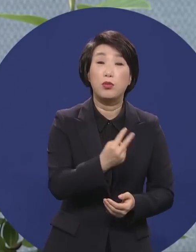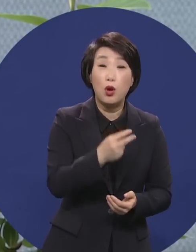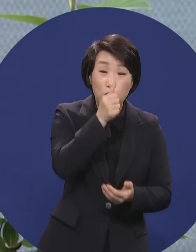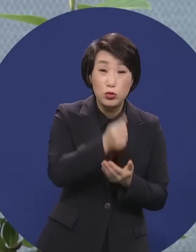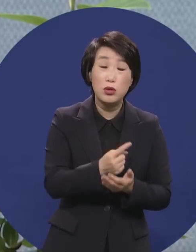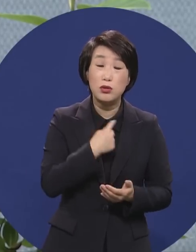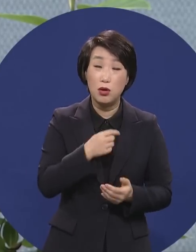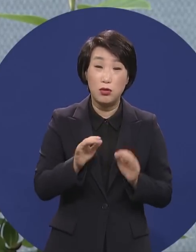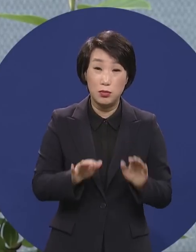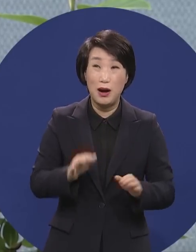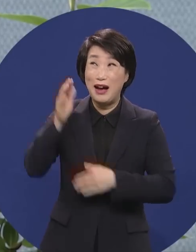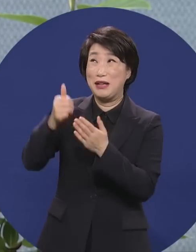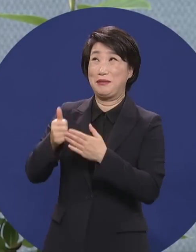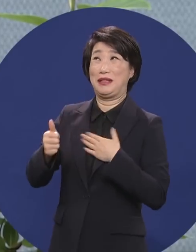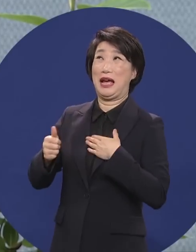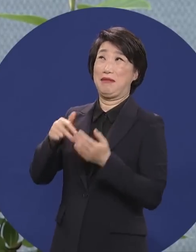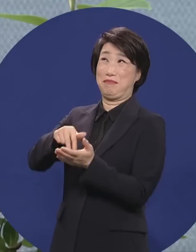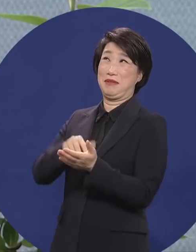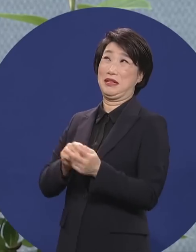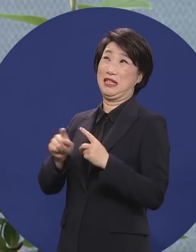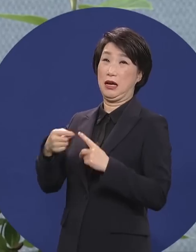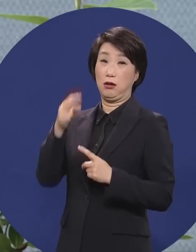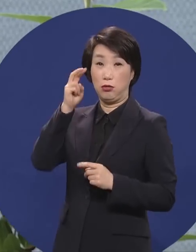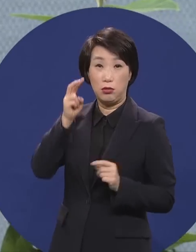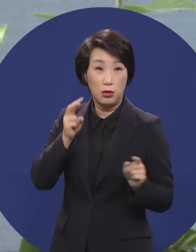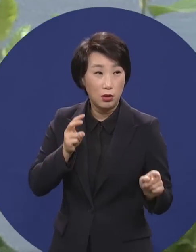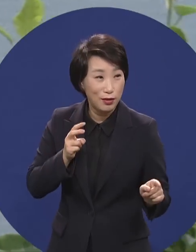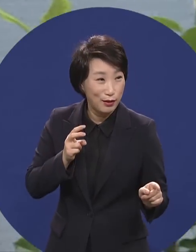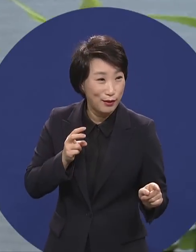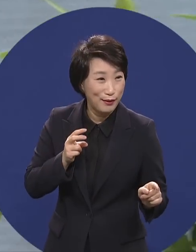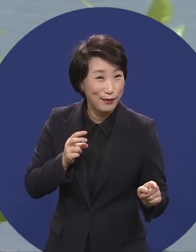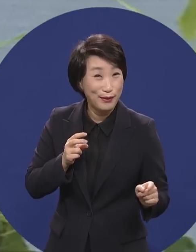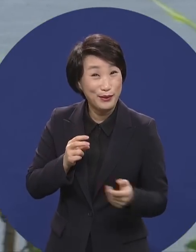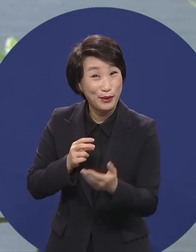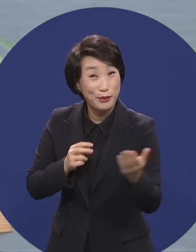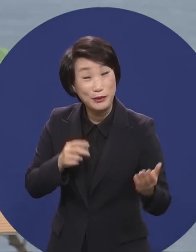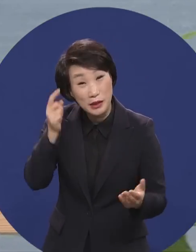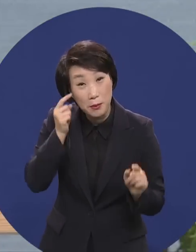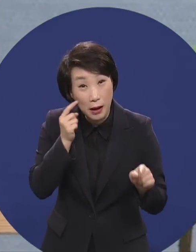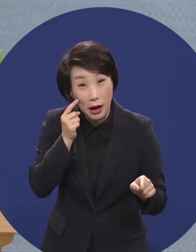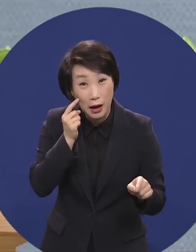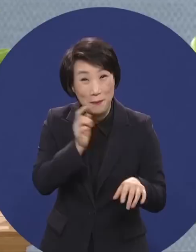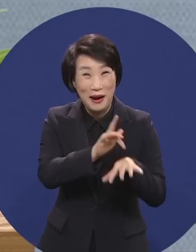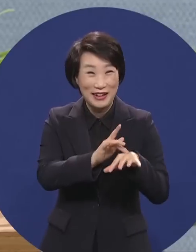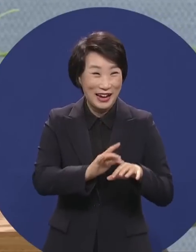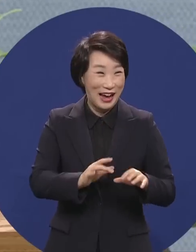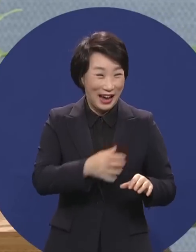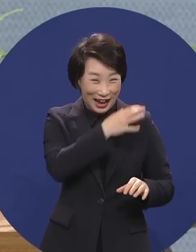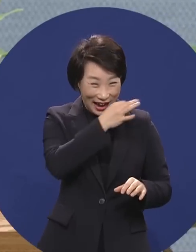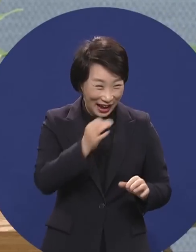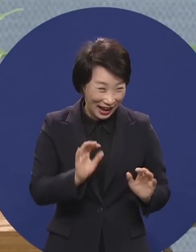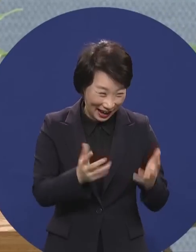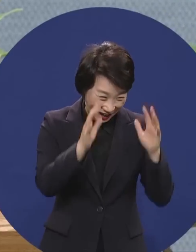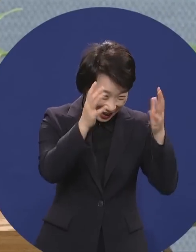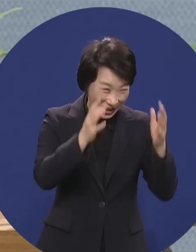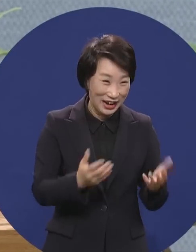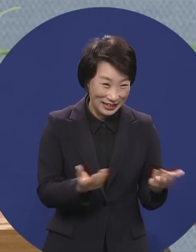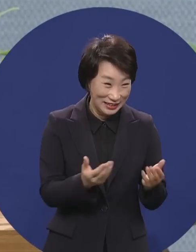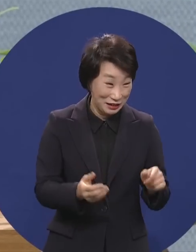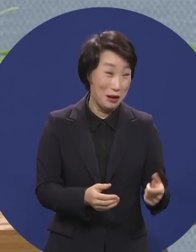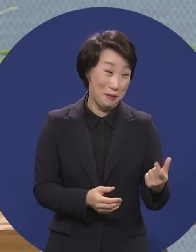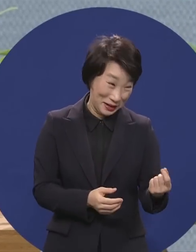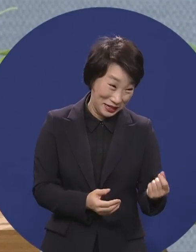지면서 하나님이 내 사정 이해하시겠지. 여러분 잘 들어. 그게 마귀가 박수칠 일이고 기뻐할 일이고